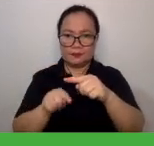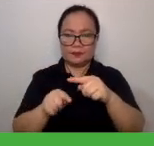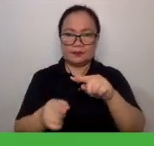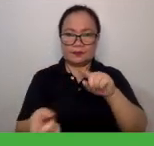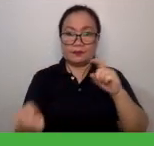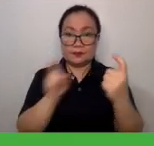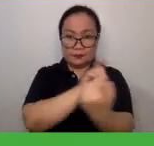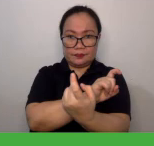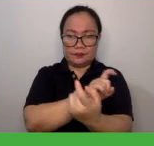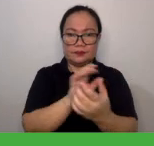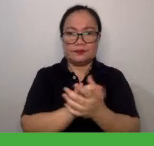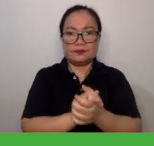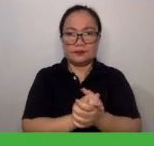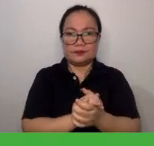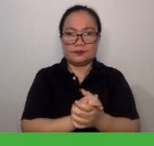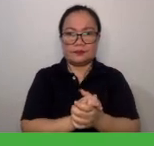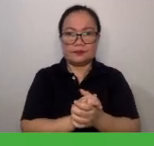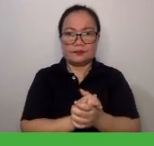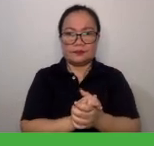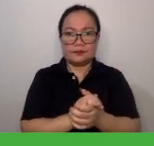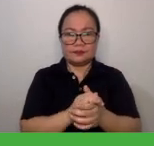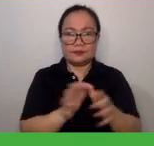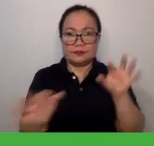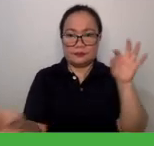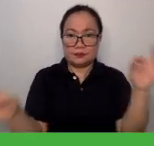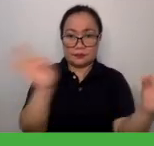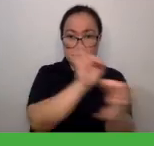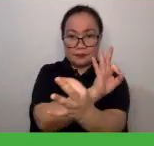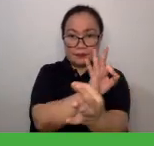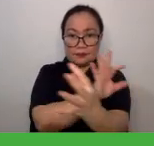So, baliktad lang po, vice versa. Mile to